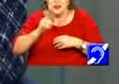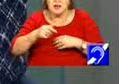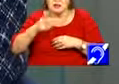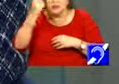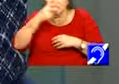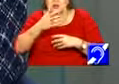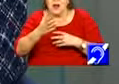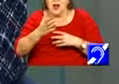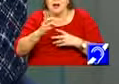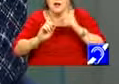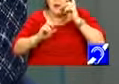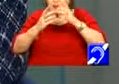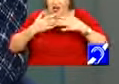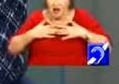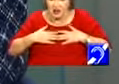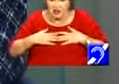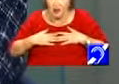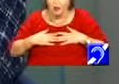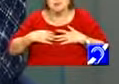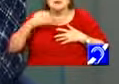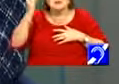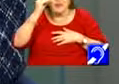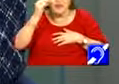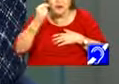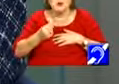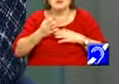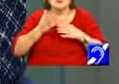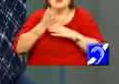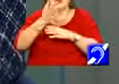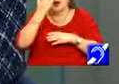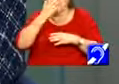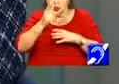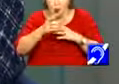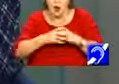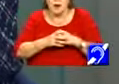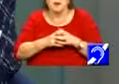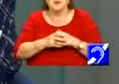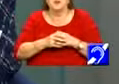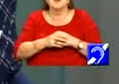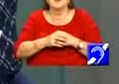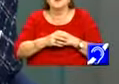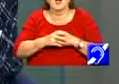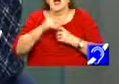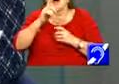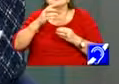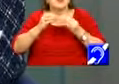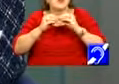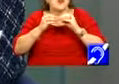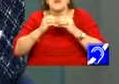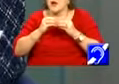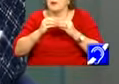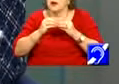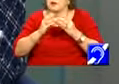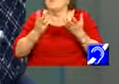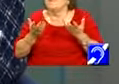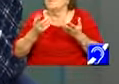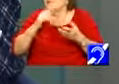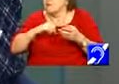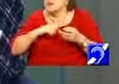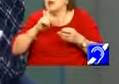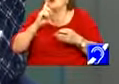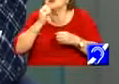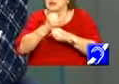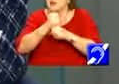dorim un proces de învățământ, acesta implică uneori și astfel de teste.